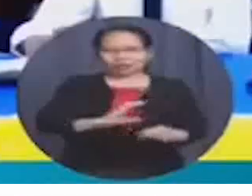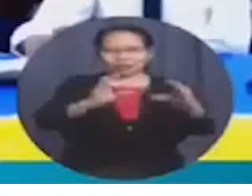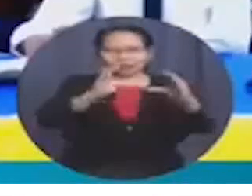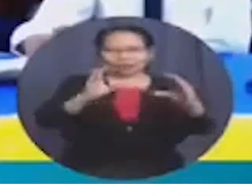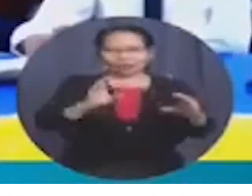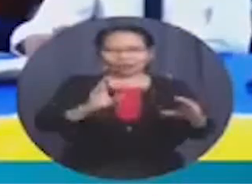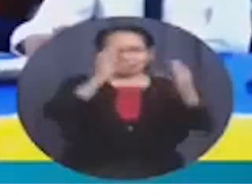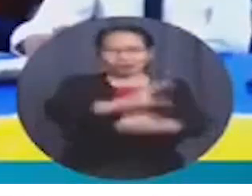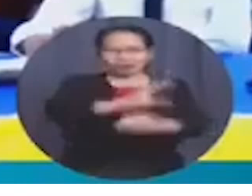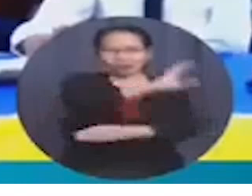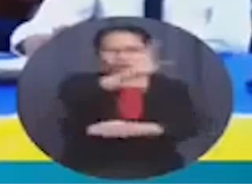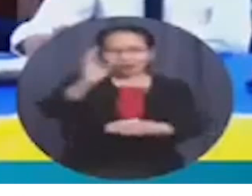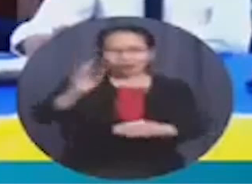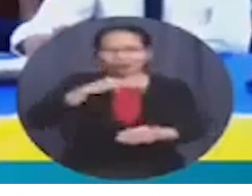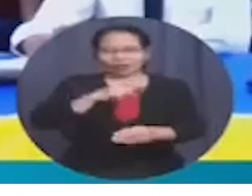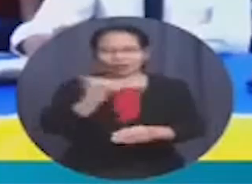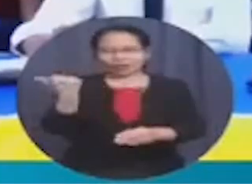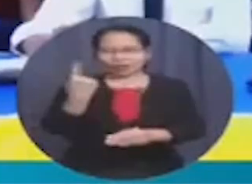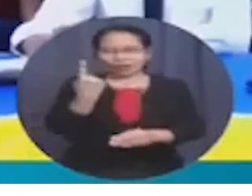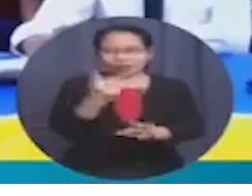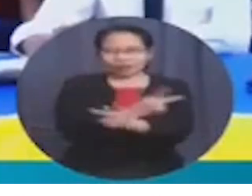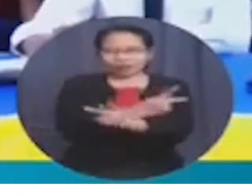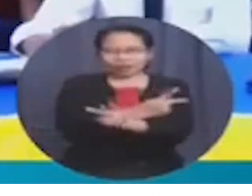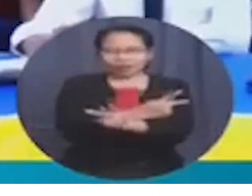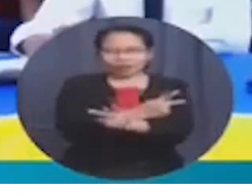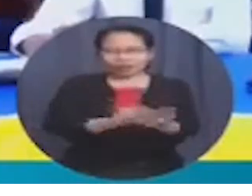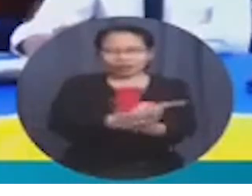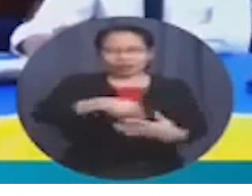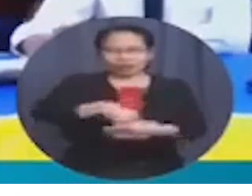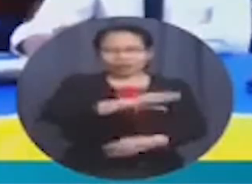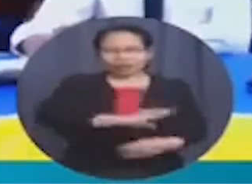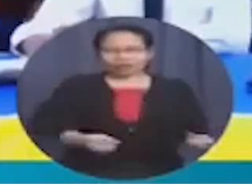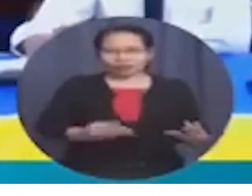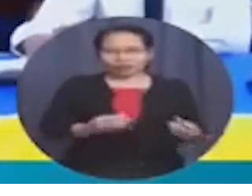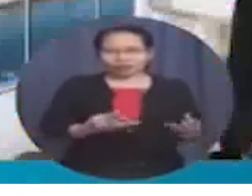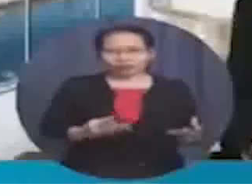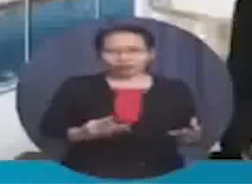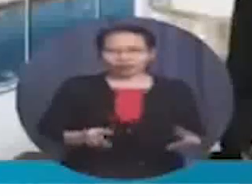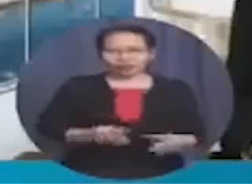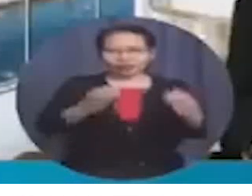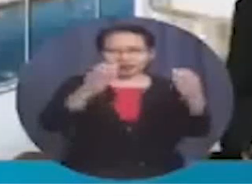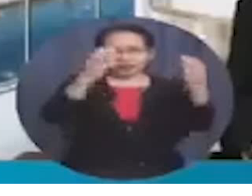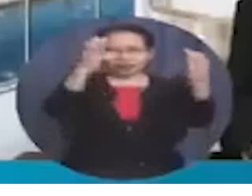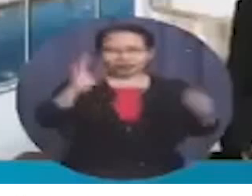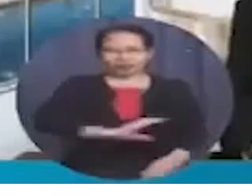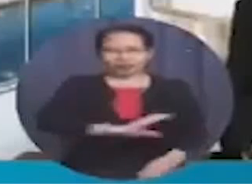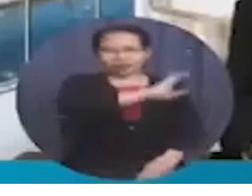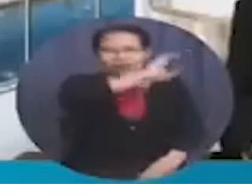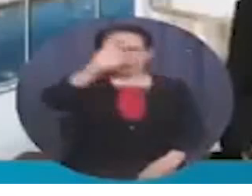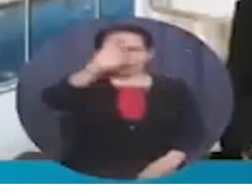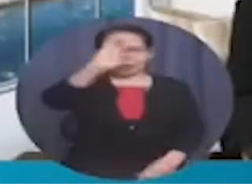Hindi lang kagaya ng isang beses lang. Pagdating kay Kristo, marami kaming ipinagdiriwang ukol